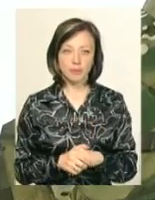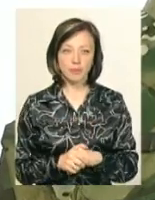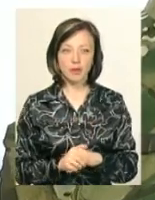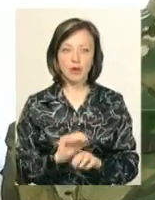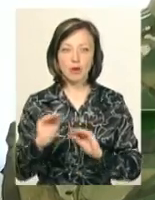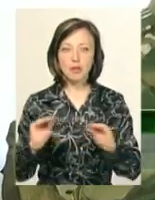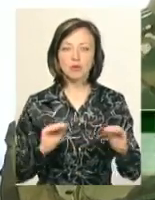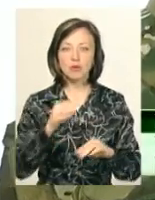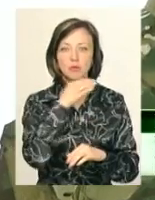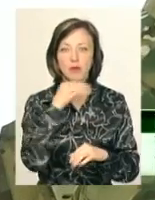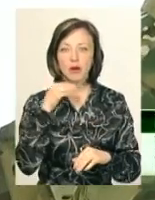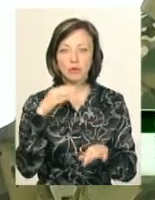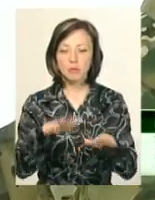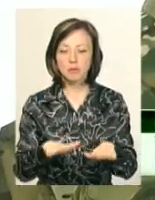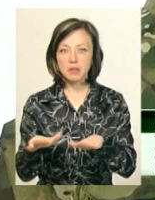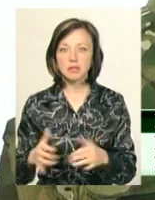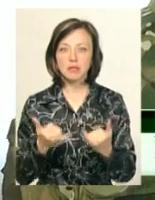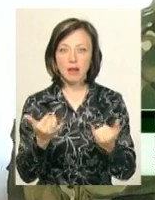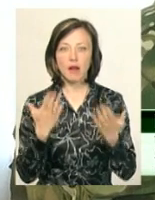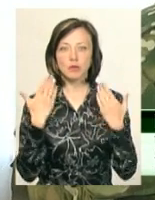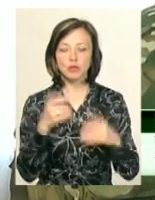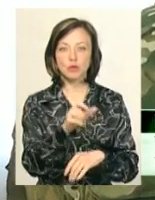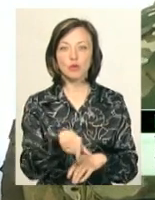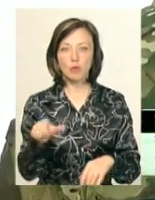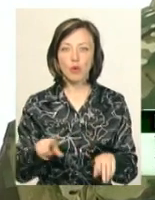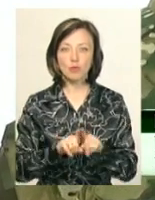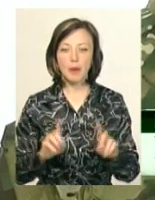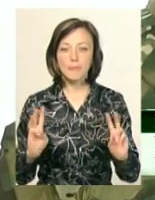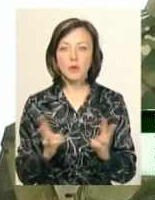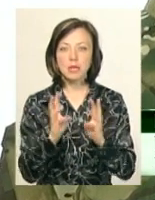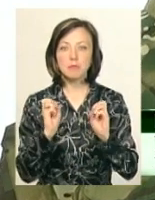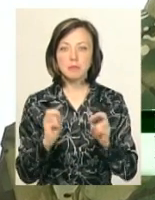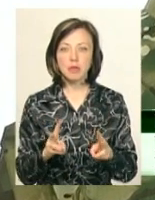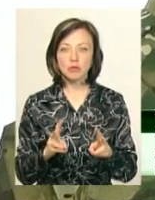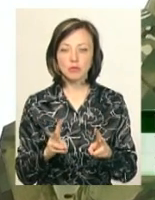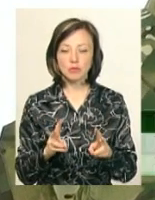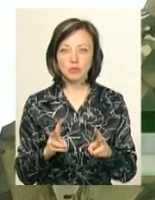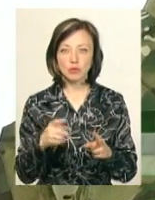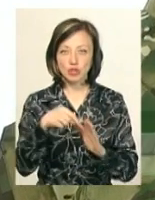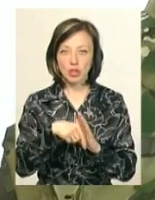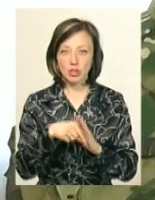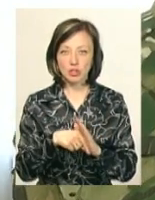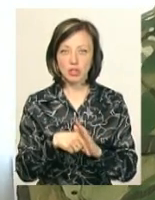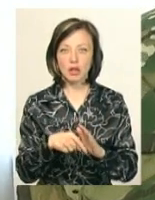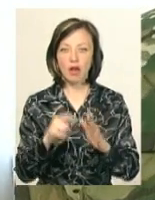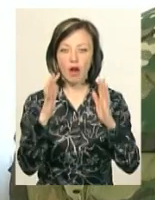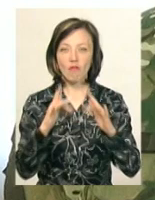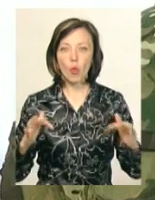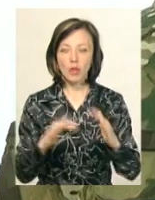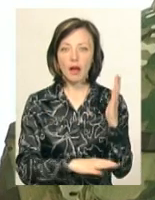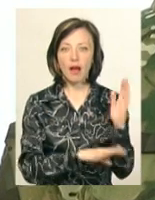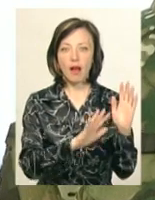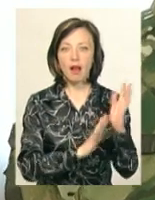Облаштовано багато місць для відпочинку людей, особливо в пожежу небезпечному відношенні хвойних лісах